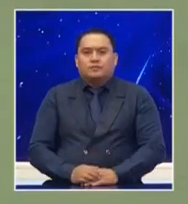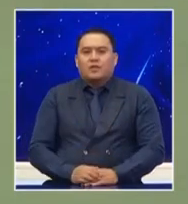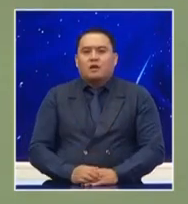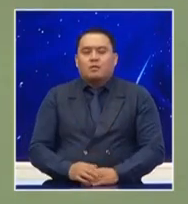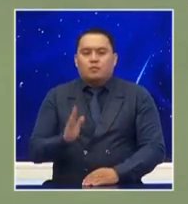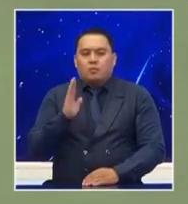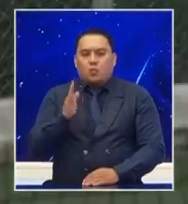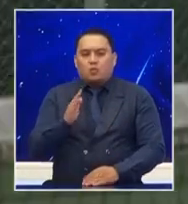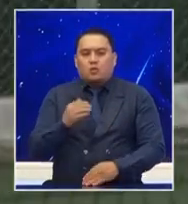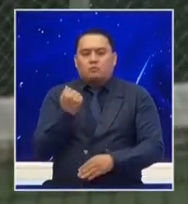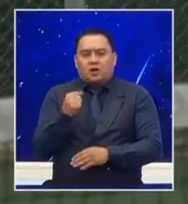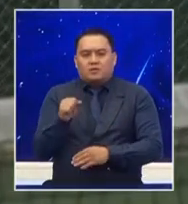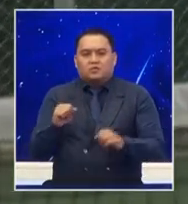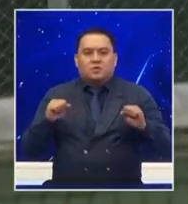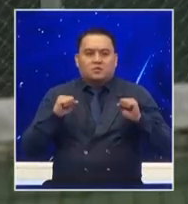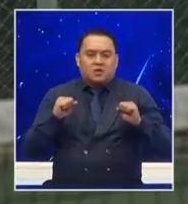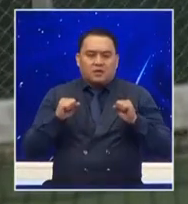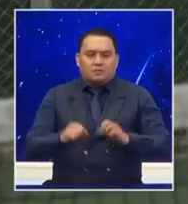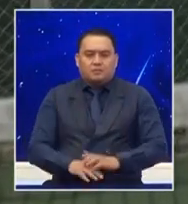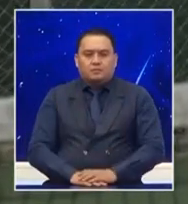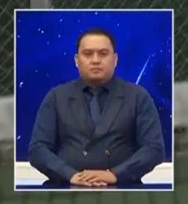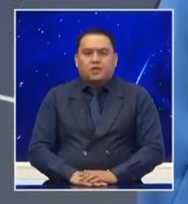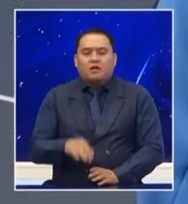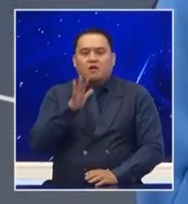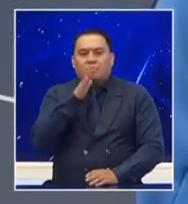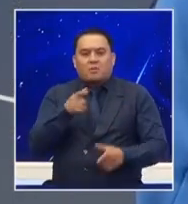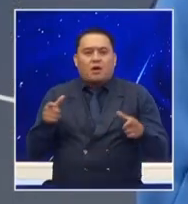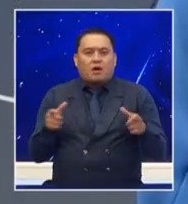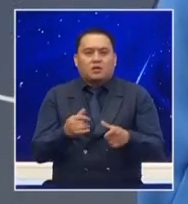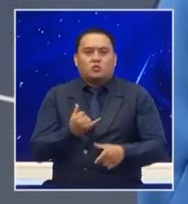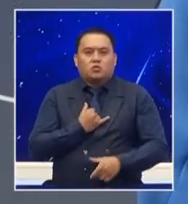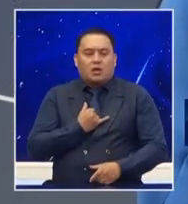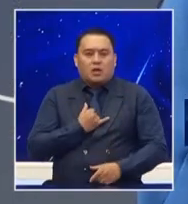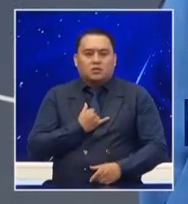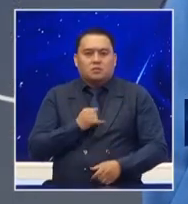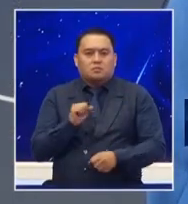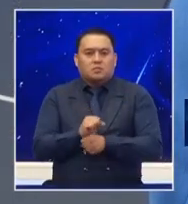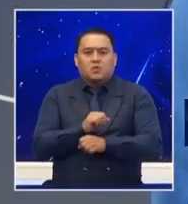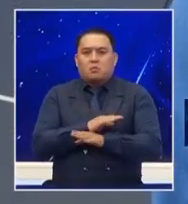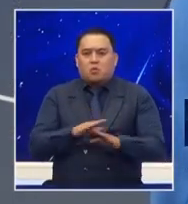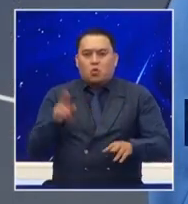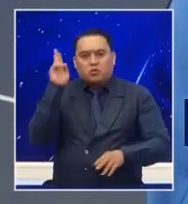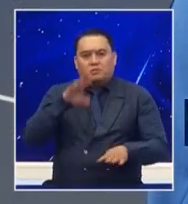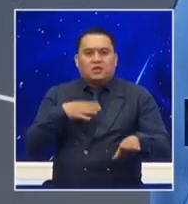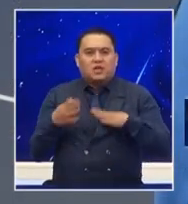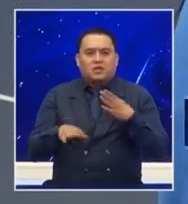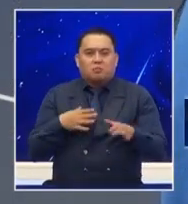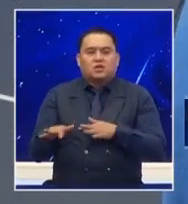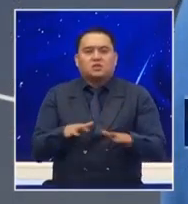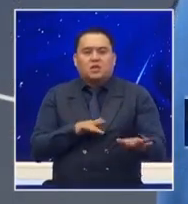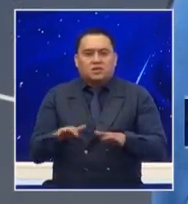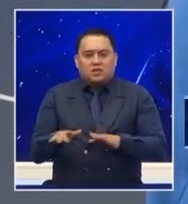не за горами первые победы юных спортсменов. Во время карантина сейчас мы не прерываем свои учебно-тренировочные